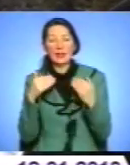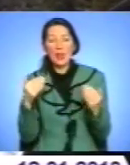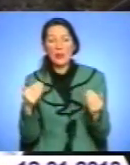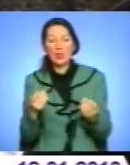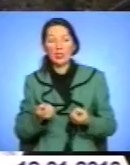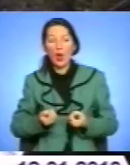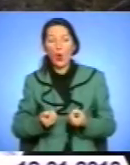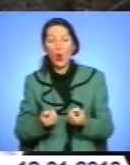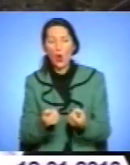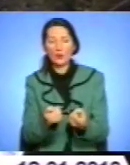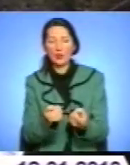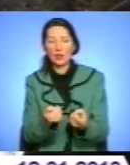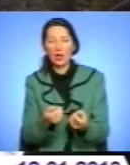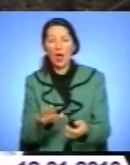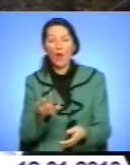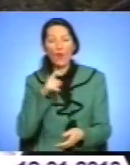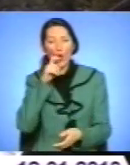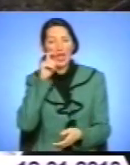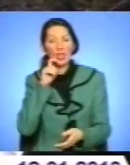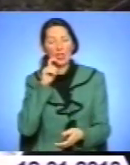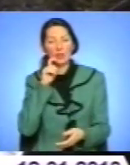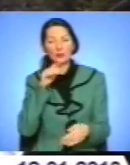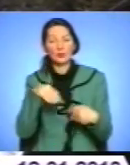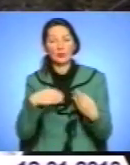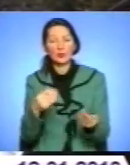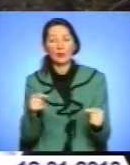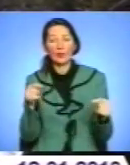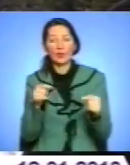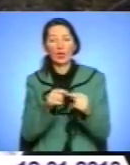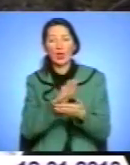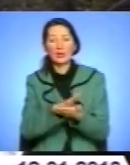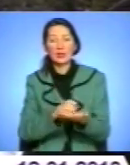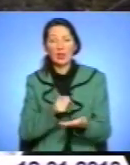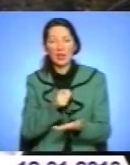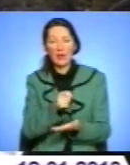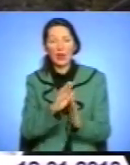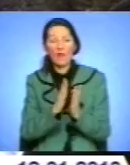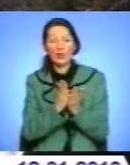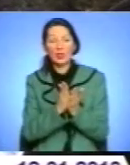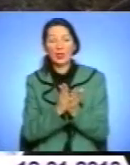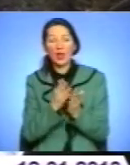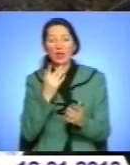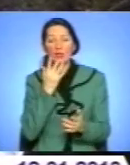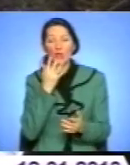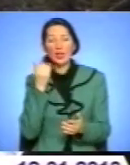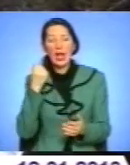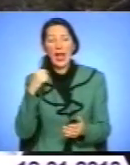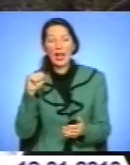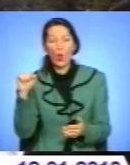ковзанка в Україні. Подана відповідна заявка в книгу національних рекордів, і ми